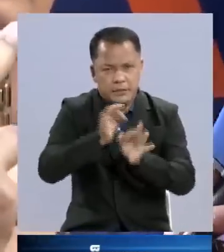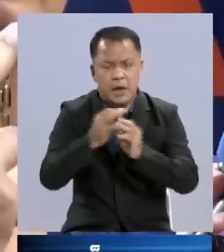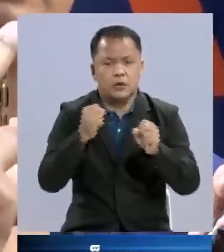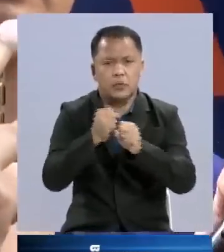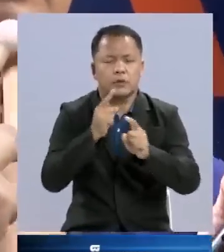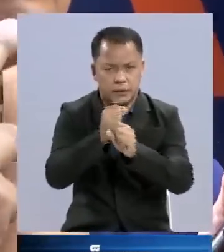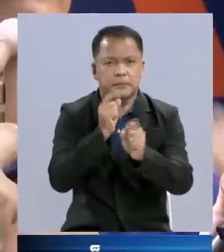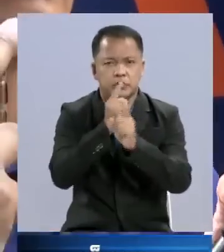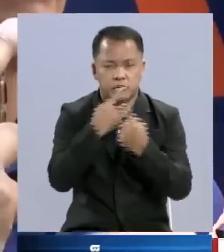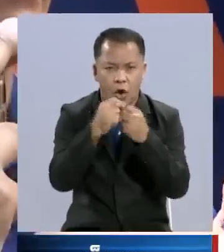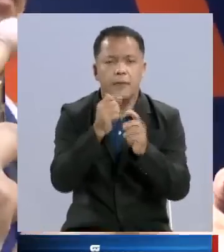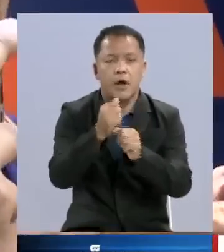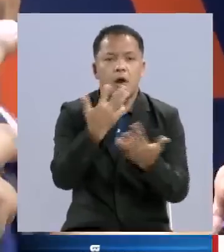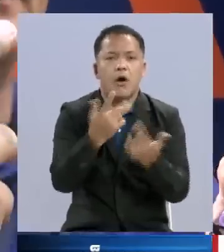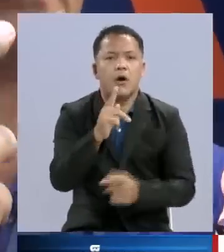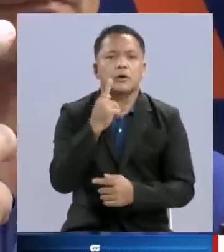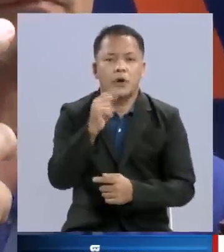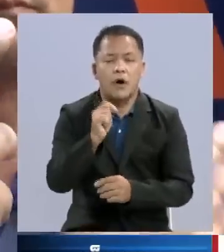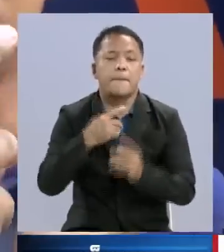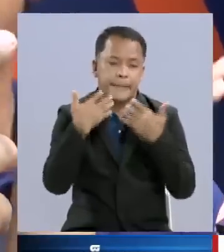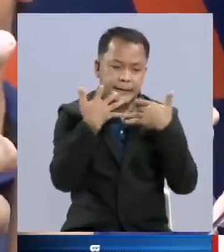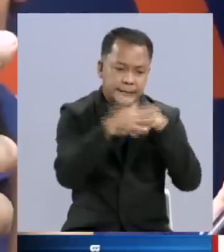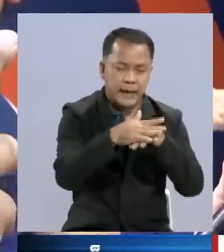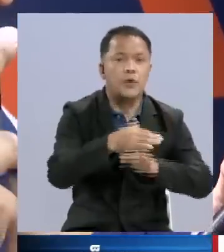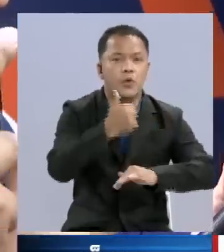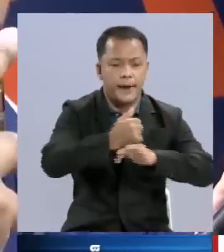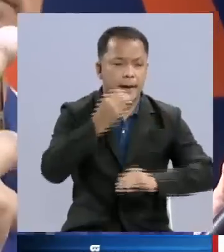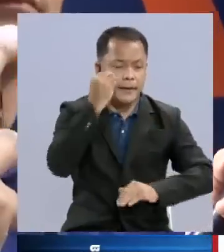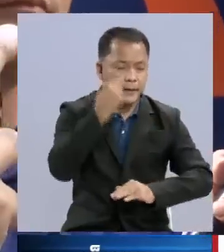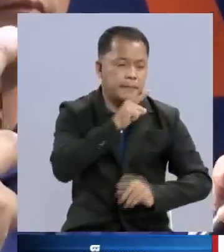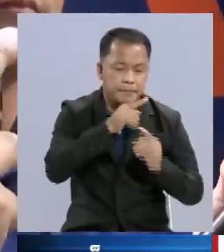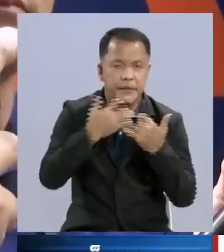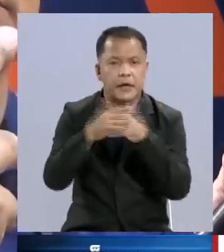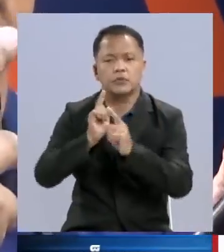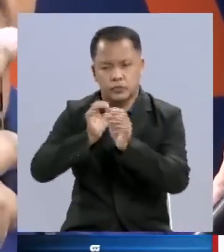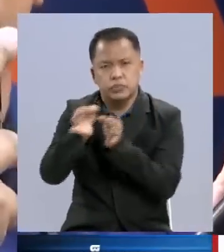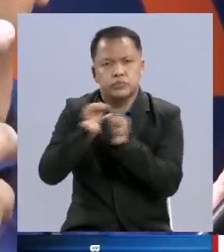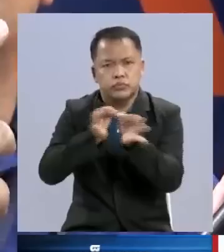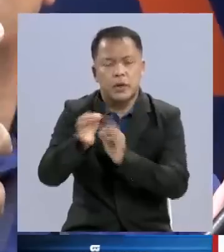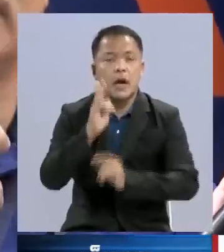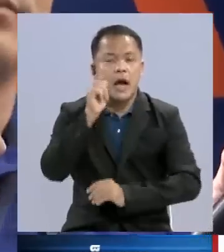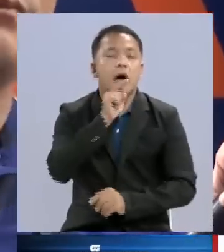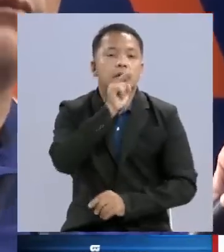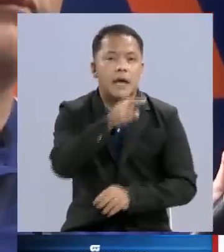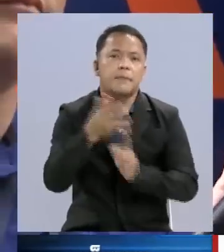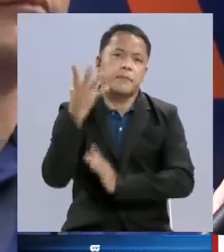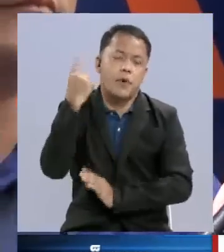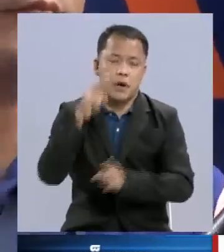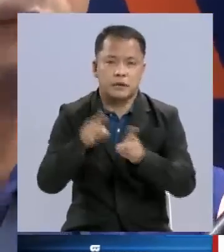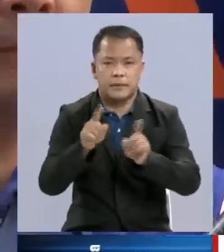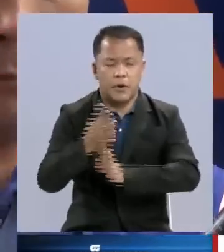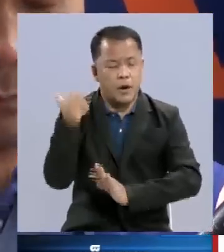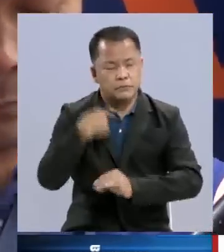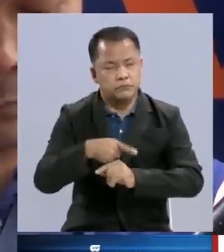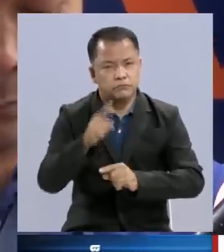สู้คดีได้ตอนนี้รอแค่กกต.ประสานให้คุณพิธาเข้าไปชี้แจงข้อมูลหลักฐานเท่านั้นทีนี้นักข่าวก็ถามต่อเมื่อวานนี้ครับว่า